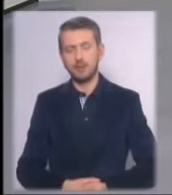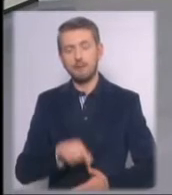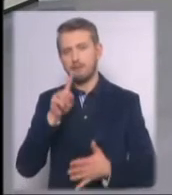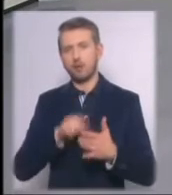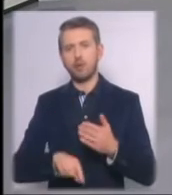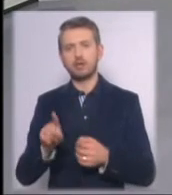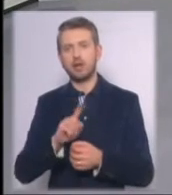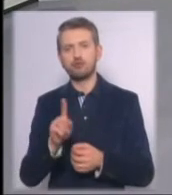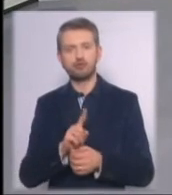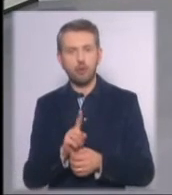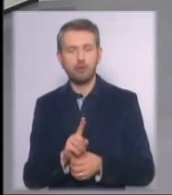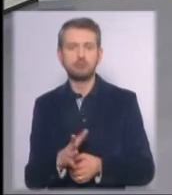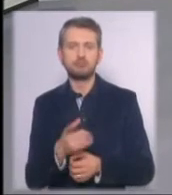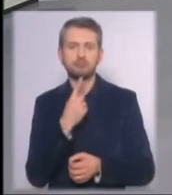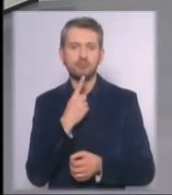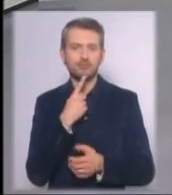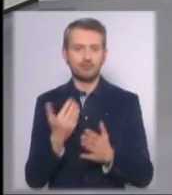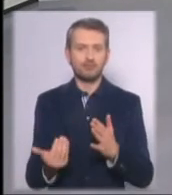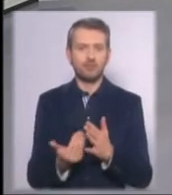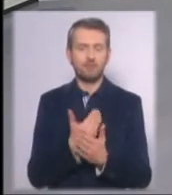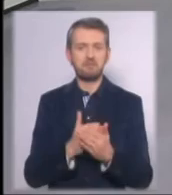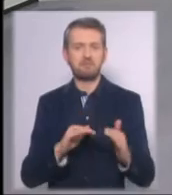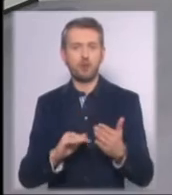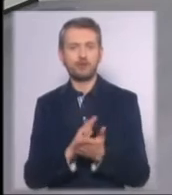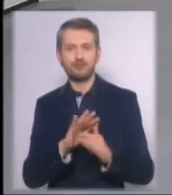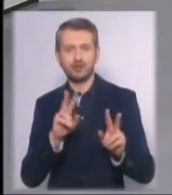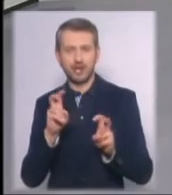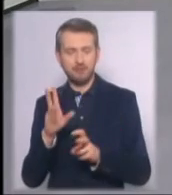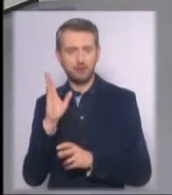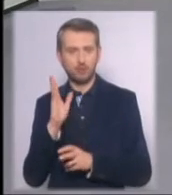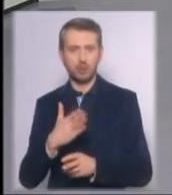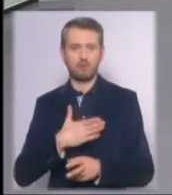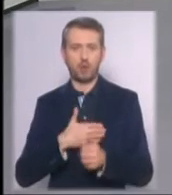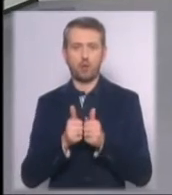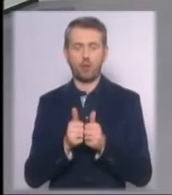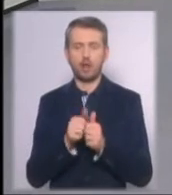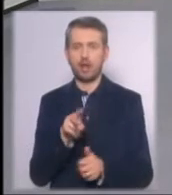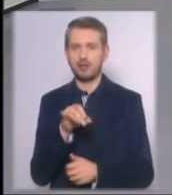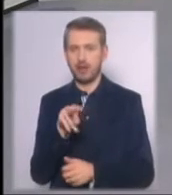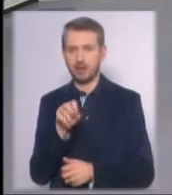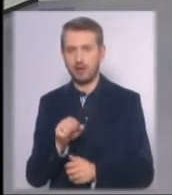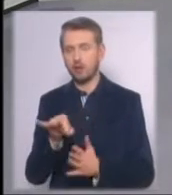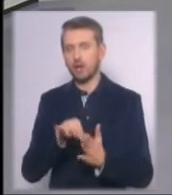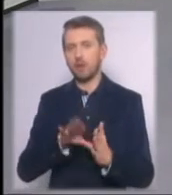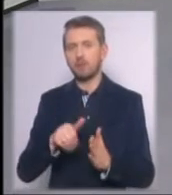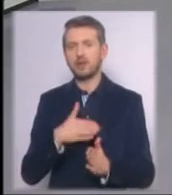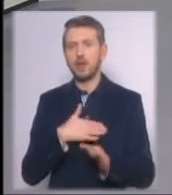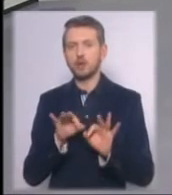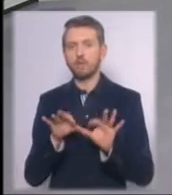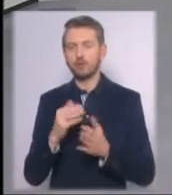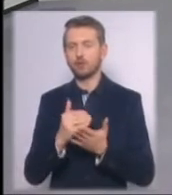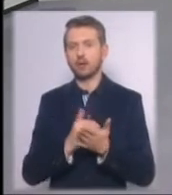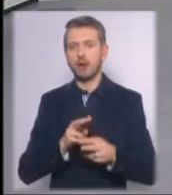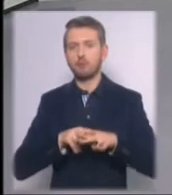Переконана, що смакувати свіженькими політичними темами буде і моя колега Лейла Мамедова одразу після нашого випуску у програмі